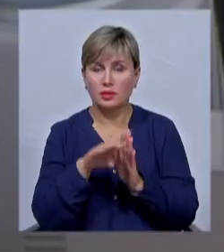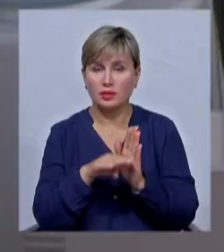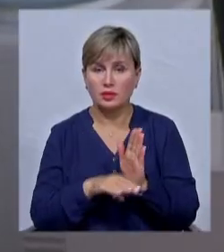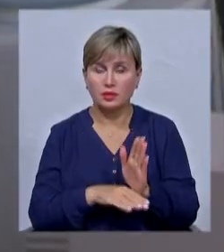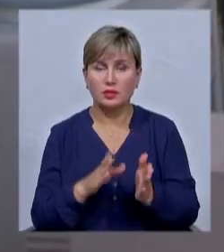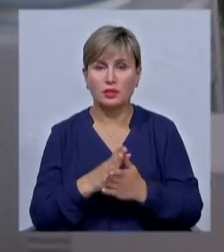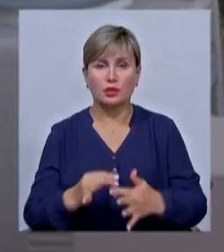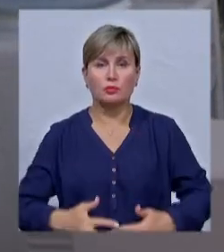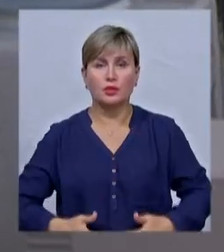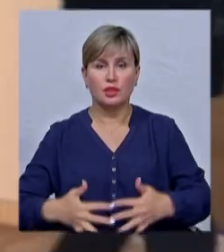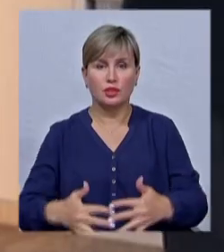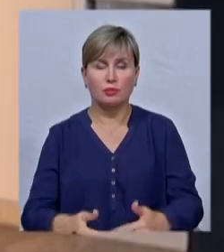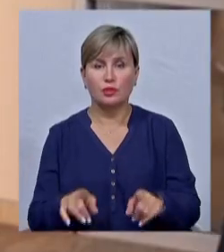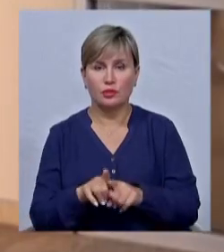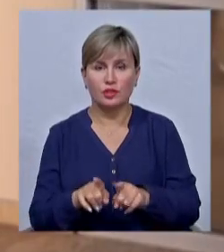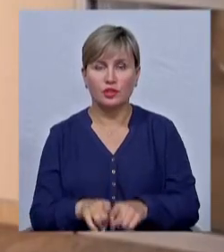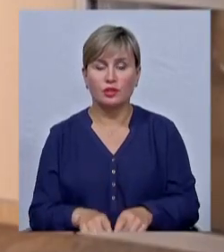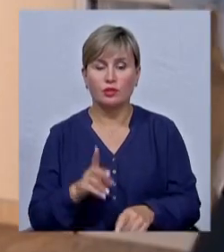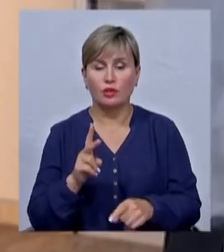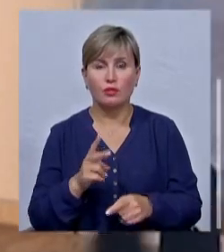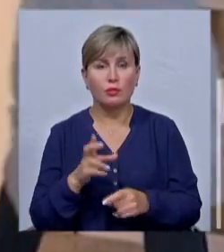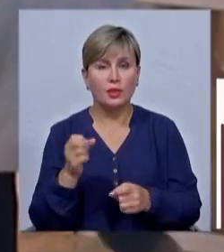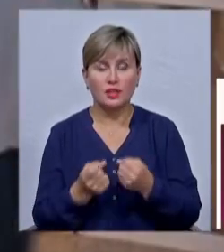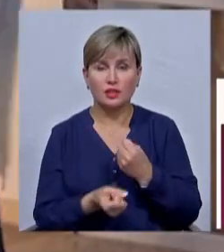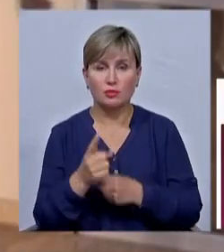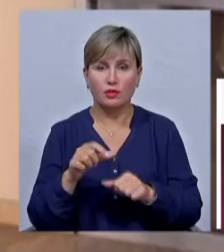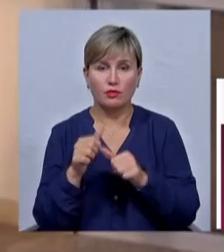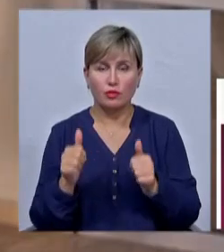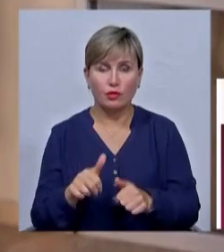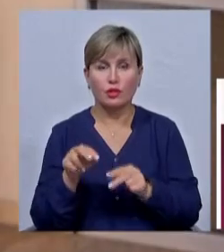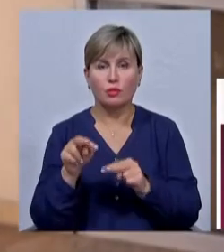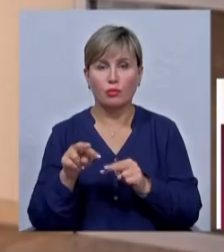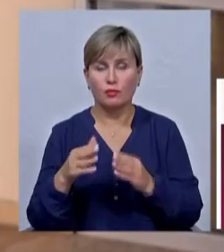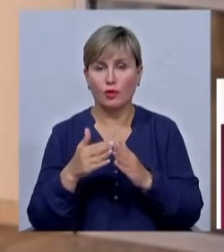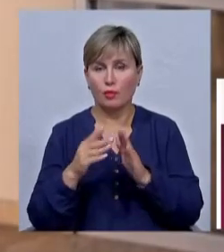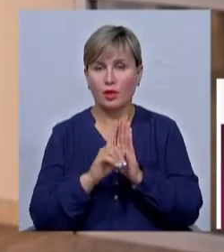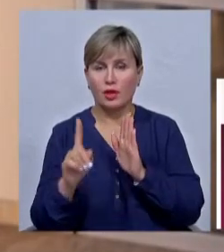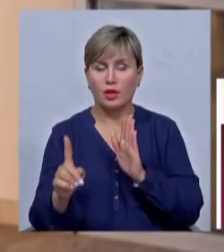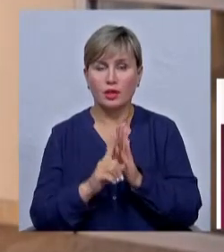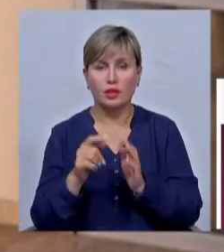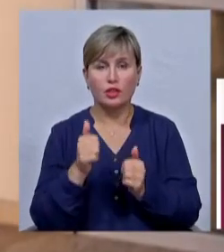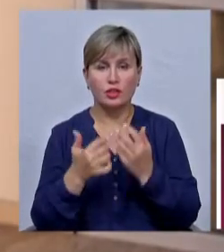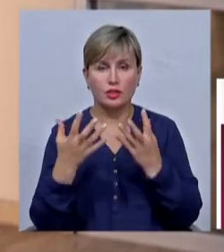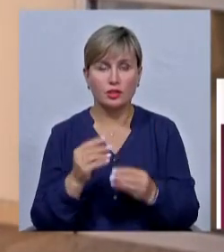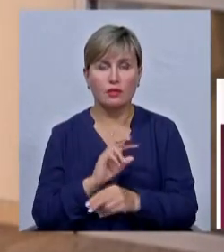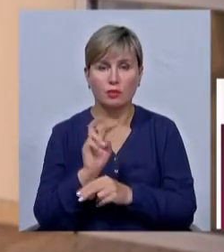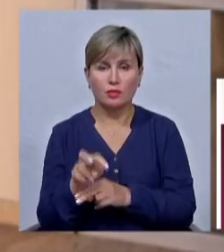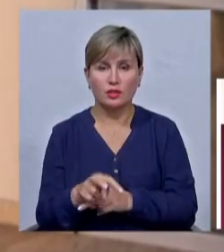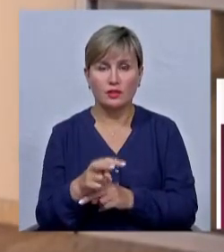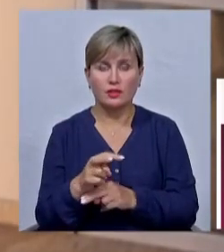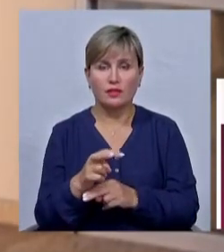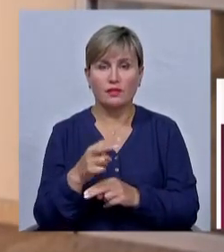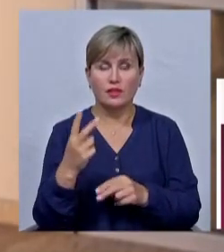и беременные женщины кого бессимптомная форма мы наблюдаем их амбулаторно к ежедневным посещением два раза